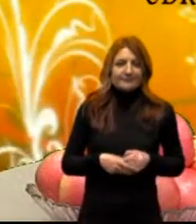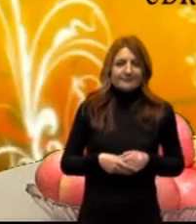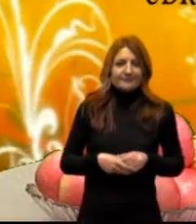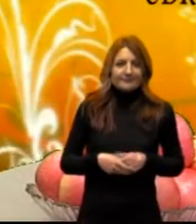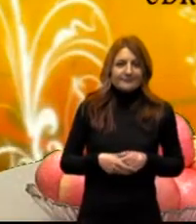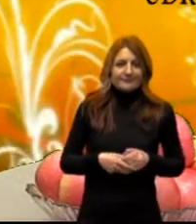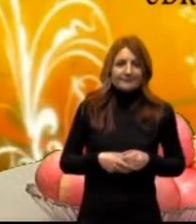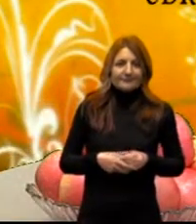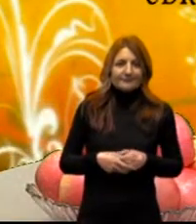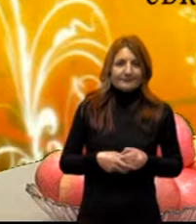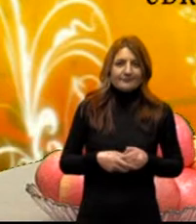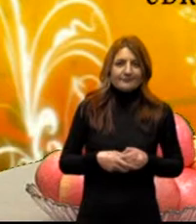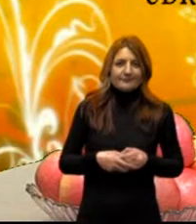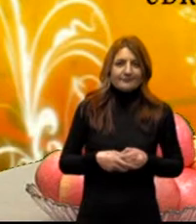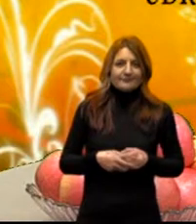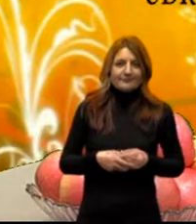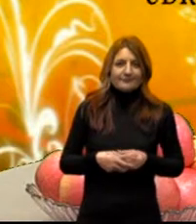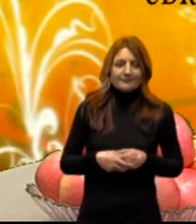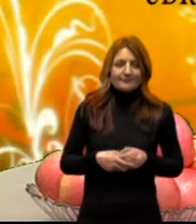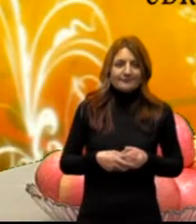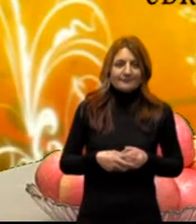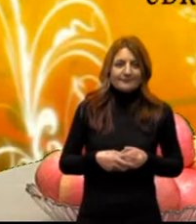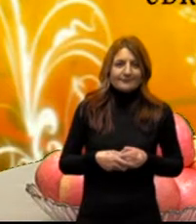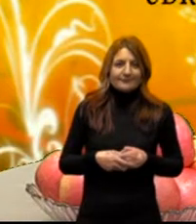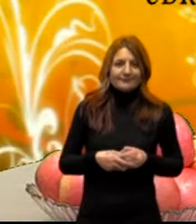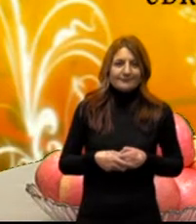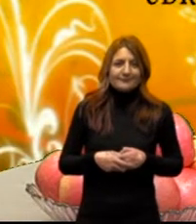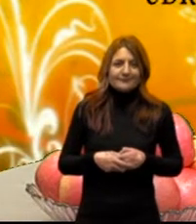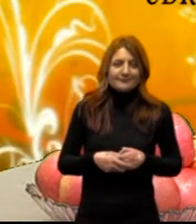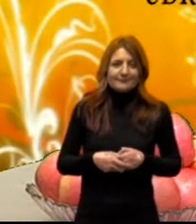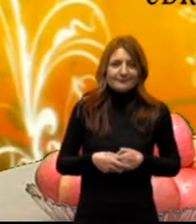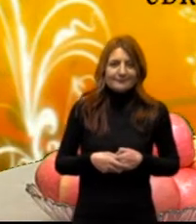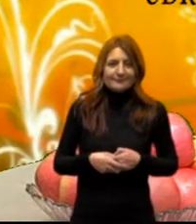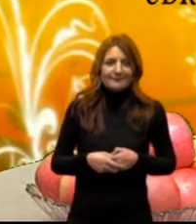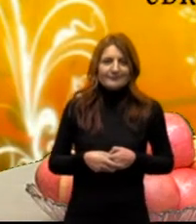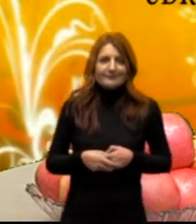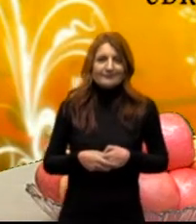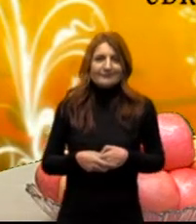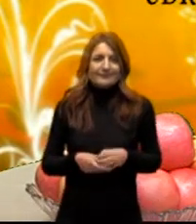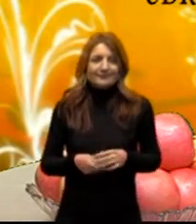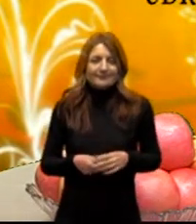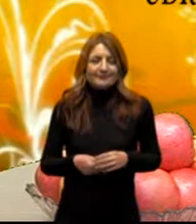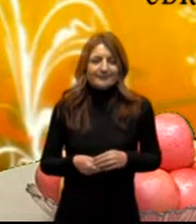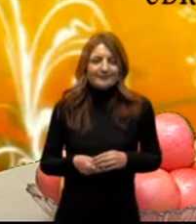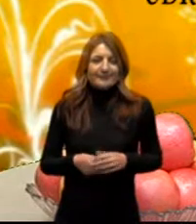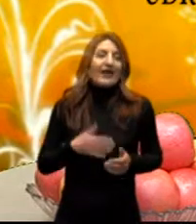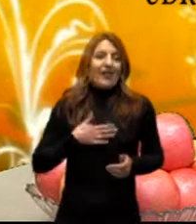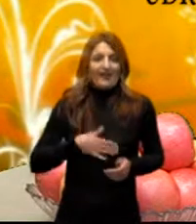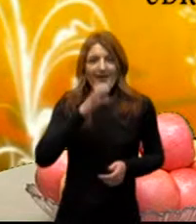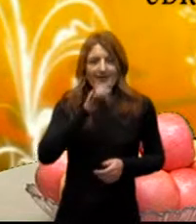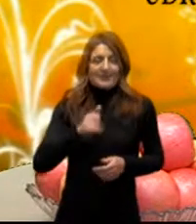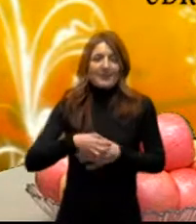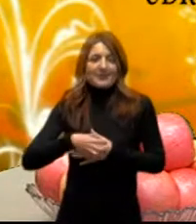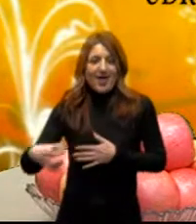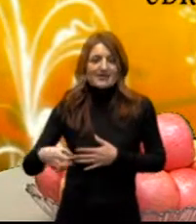Dragi gledatelji, nastavljamo dalje emisiju, normalno posvećenu tenzijskim glavoboljama i uopće glavoboljama, ne samo tenzijskim, ali međutim